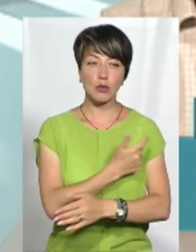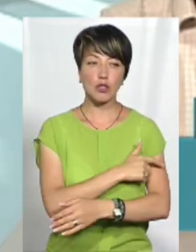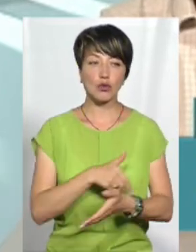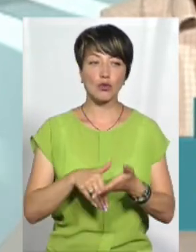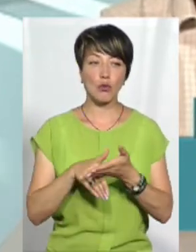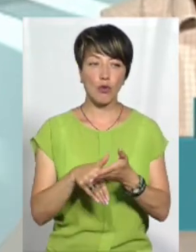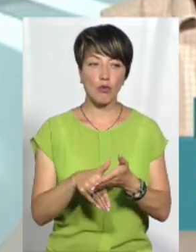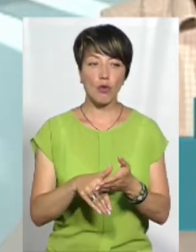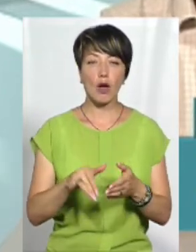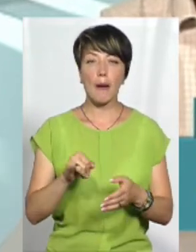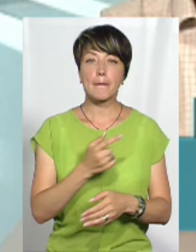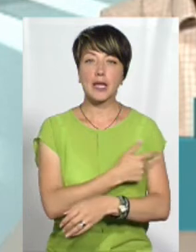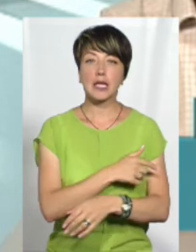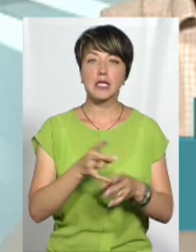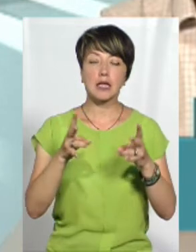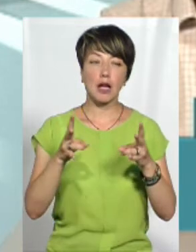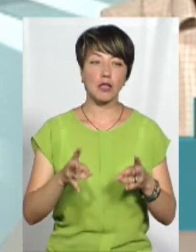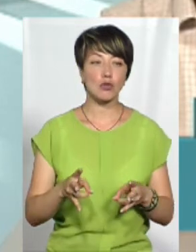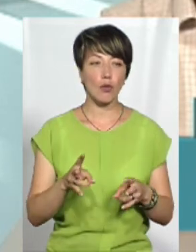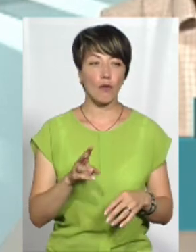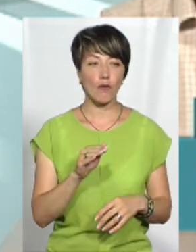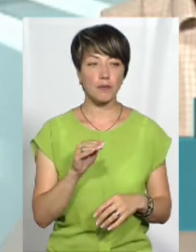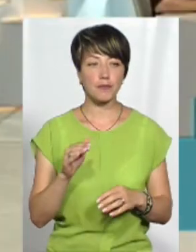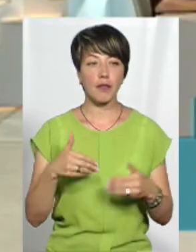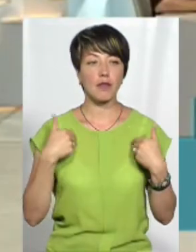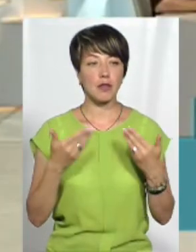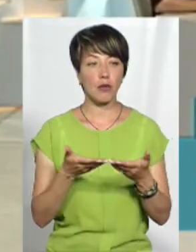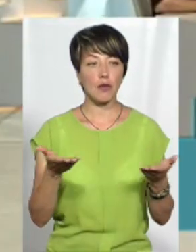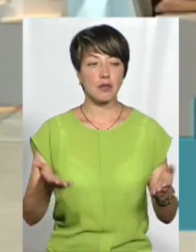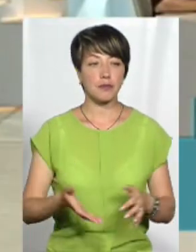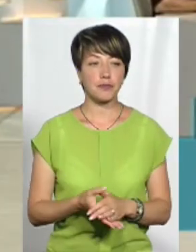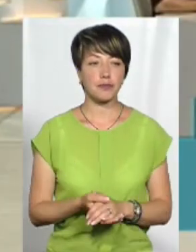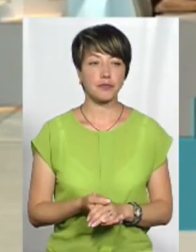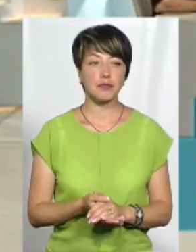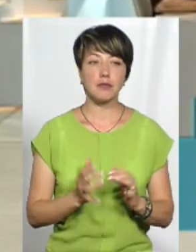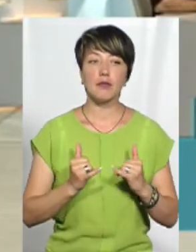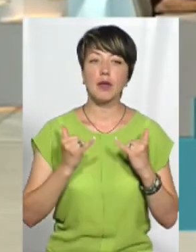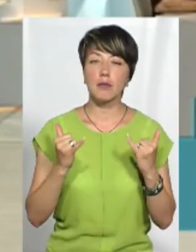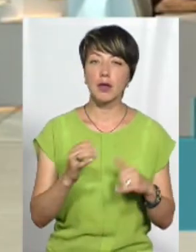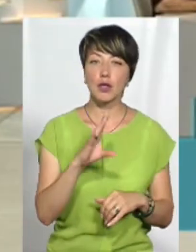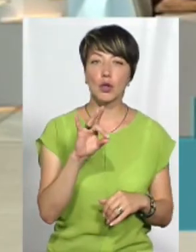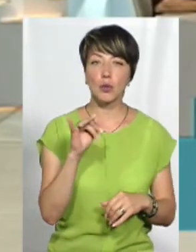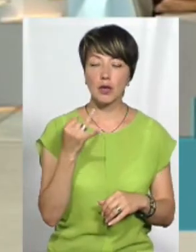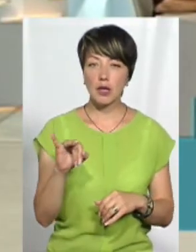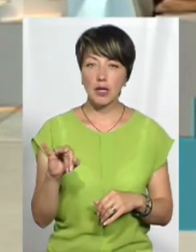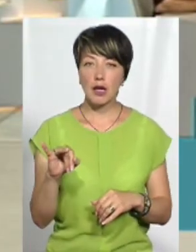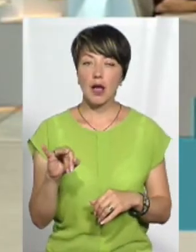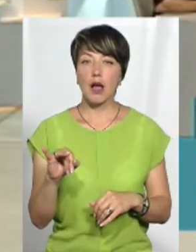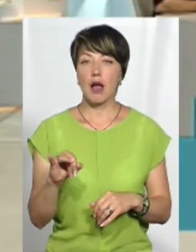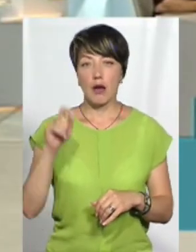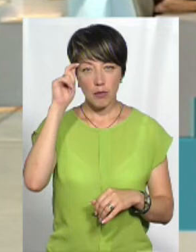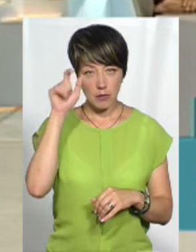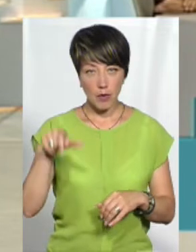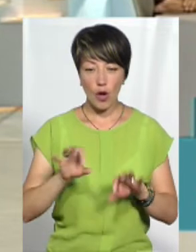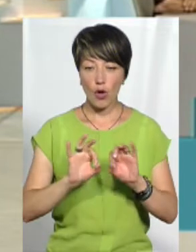медичної допомоги та медицини катастроф. Вітаю вас. Вітаю. Пане Юрію, Віталій Килимник розповів, що